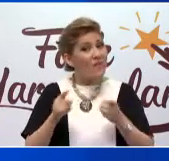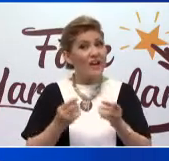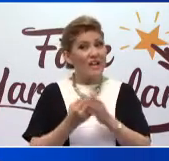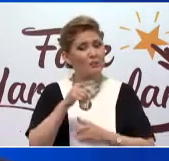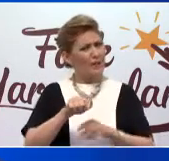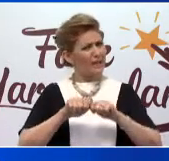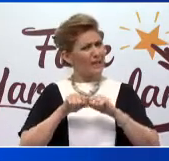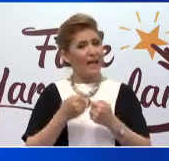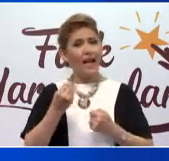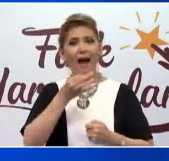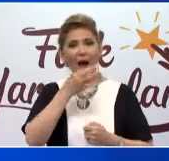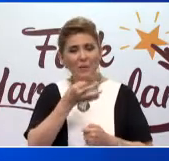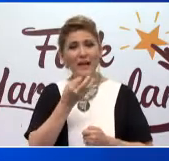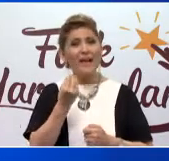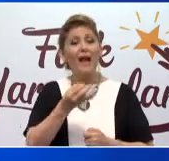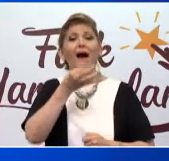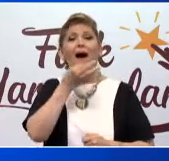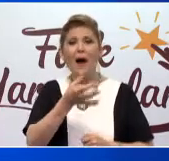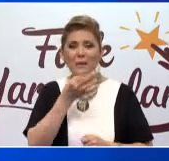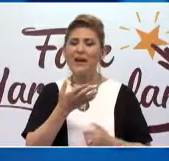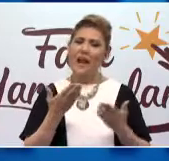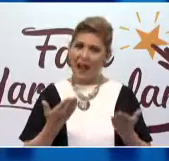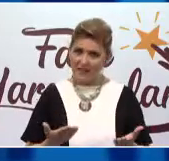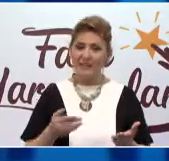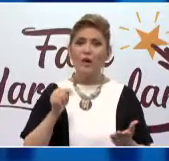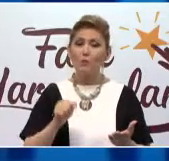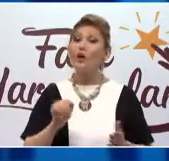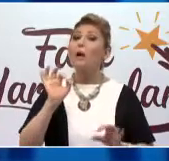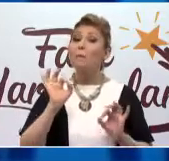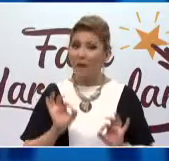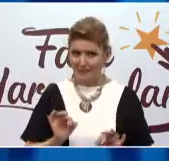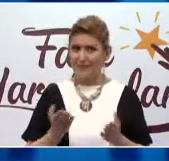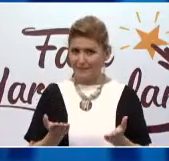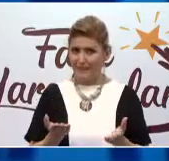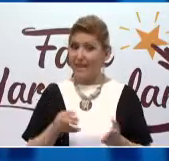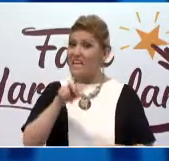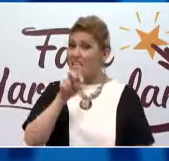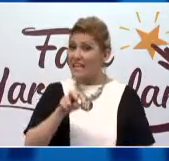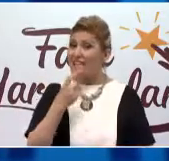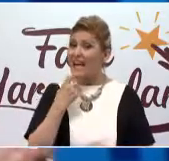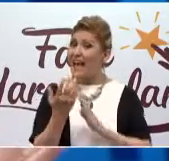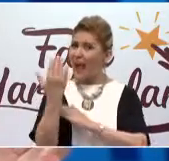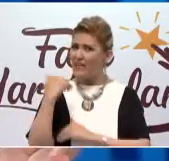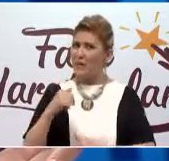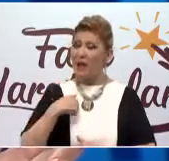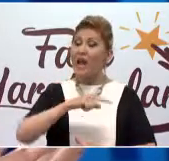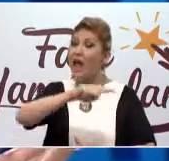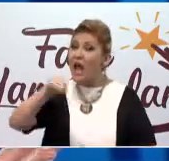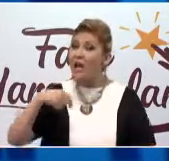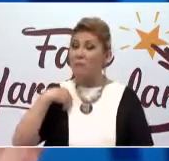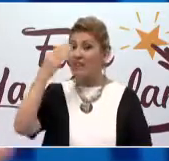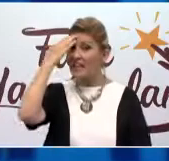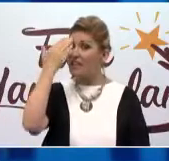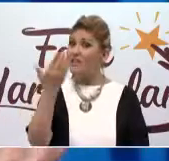bunu kırıyoruz. İyi haber de iyi haberdir. Evet, motosu. Zaten böyle başladık değil mi? Evet. 8 sene önce ben bir kere hepinize teşekkür